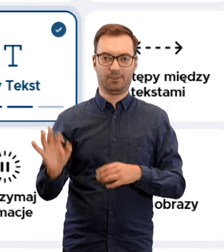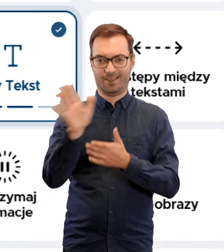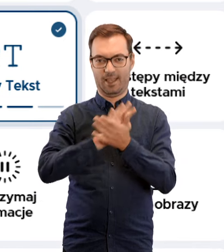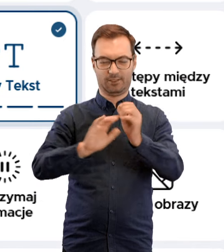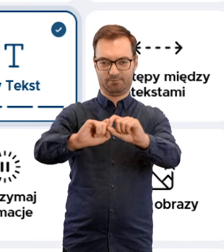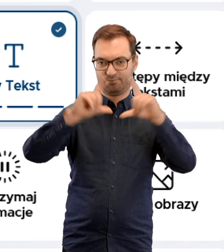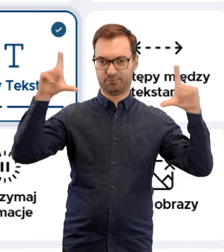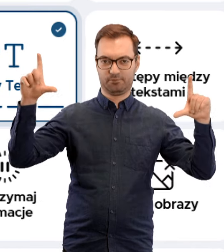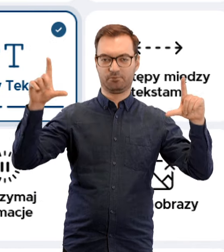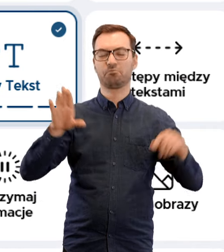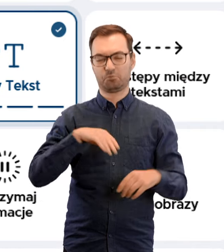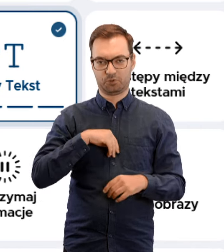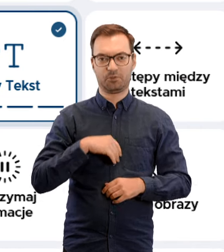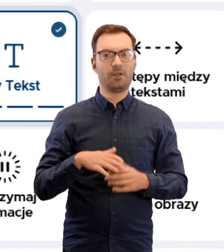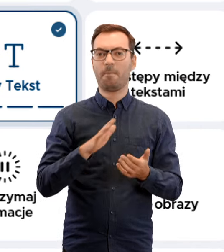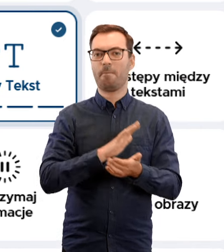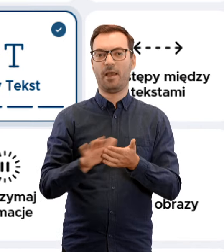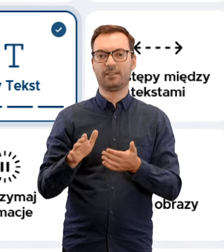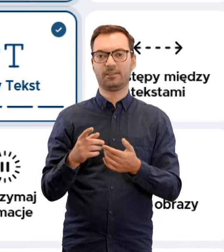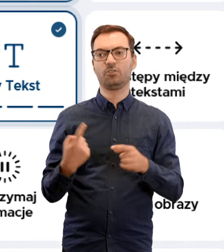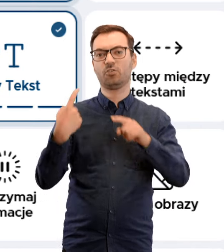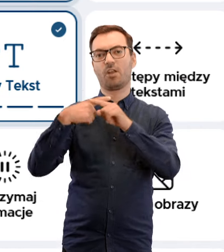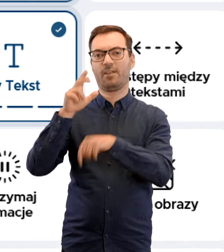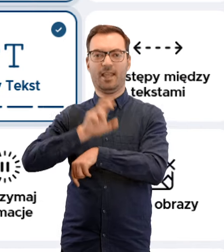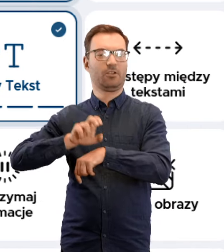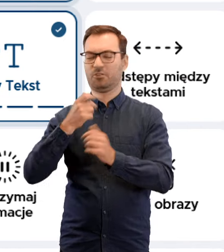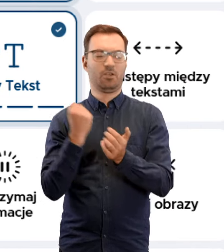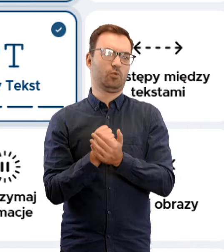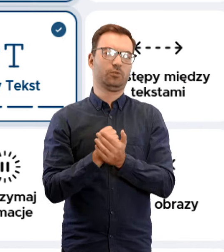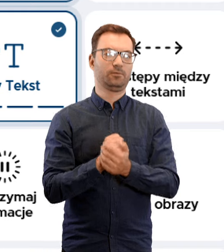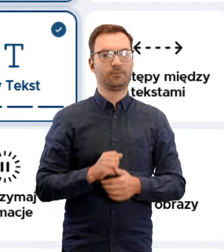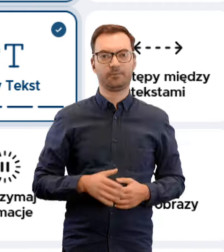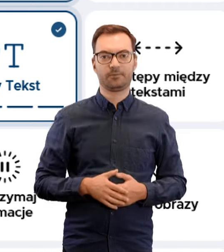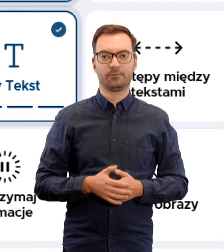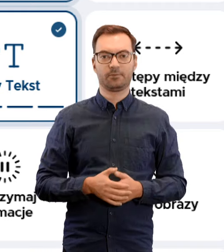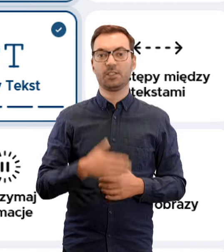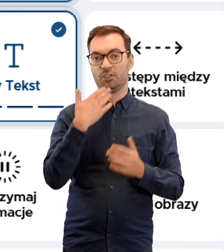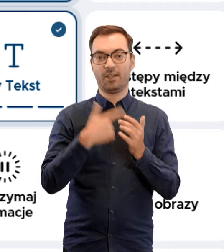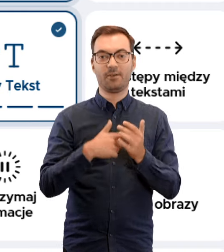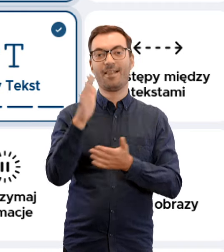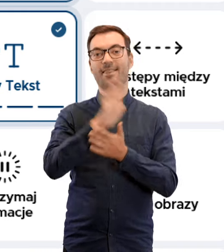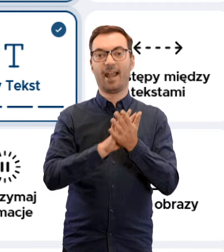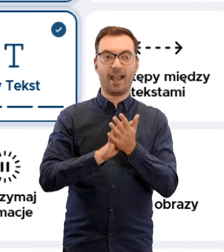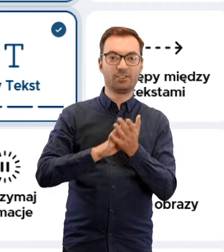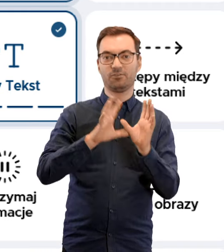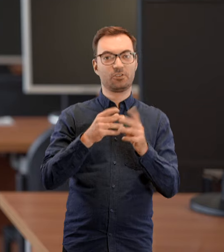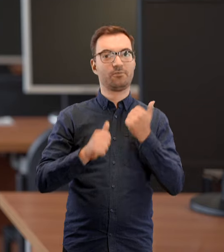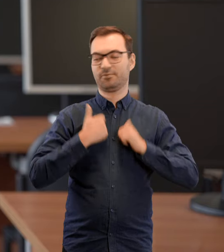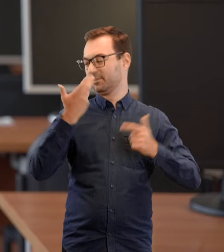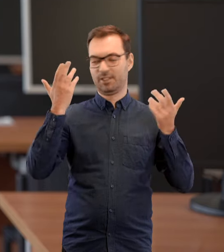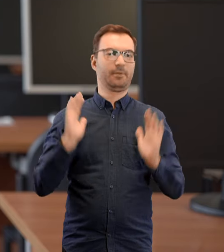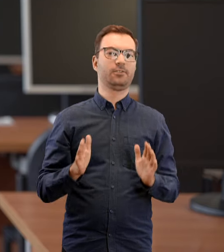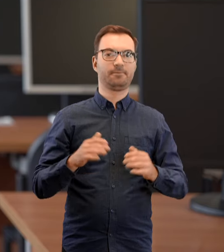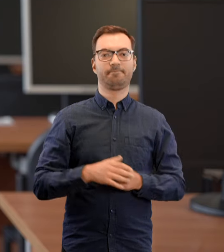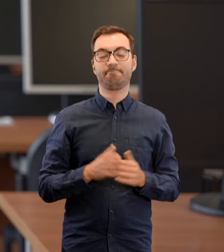tekstu bez używania innych technologii, co odbywa się bez utraty treści i funkcjonalności.